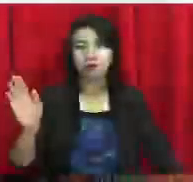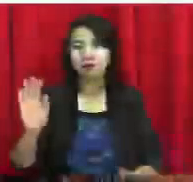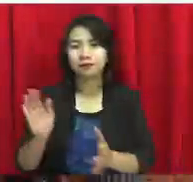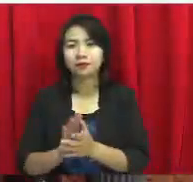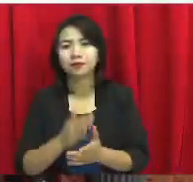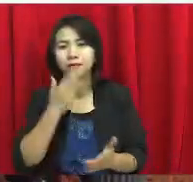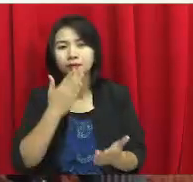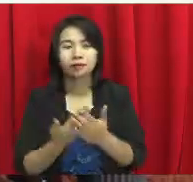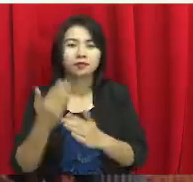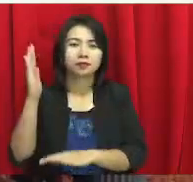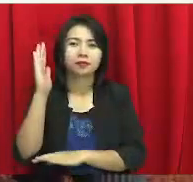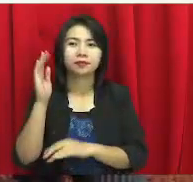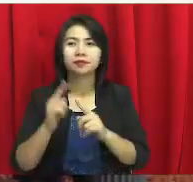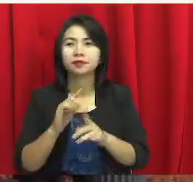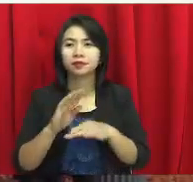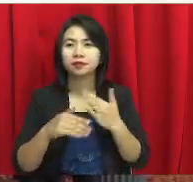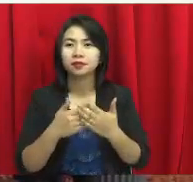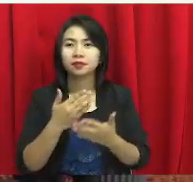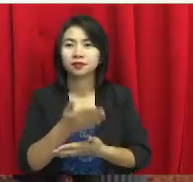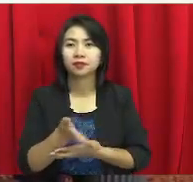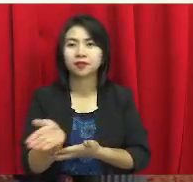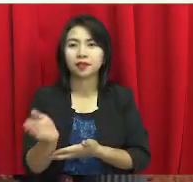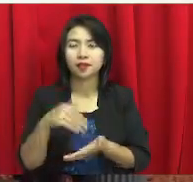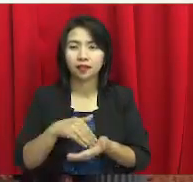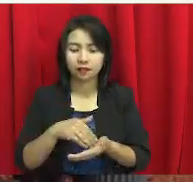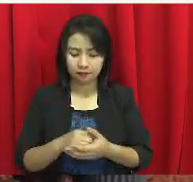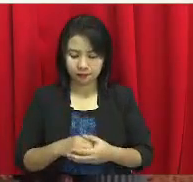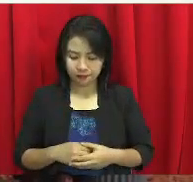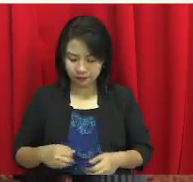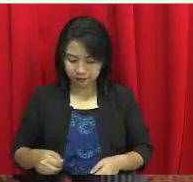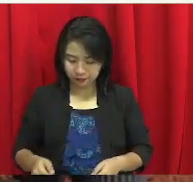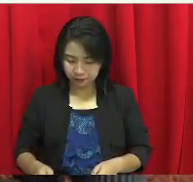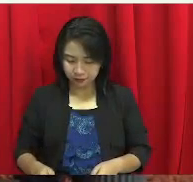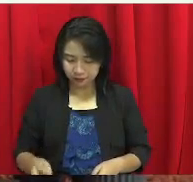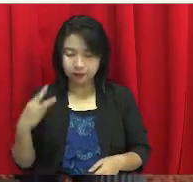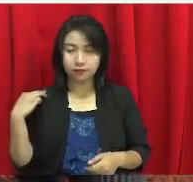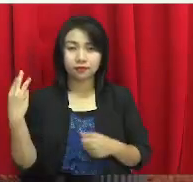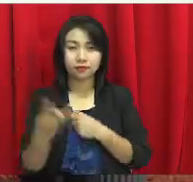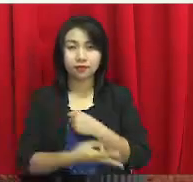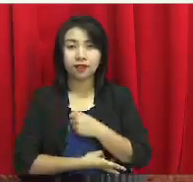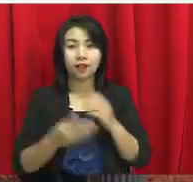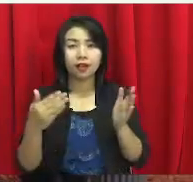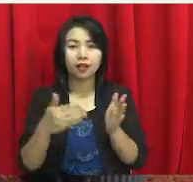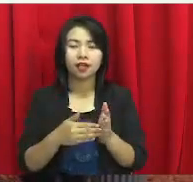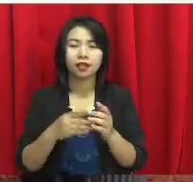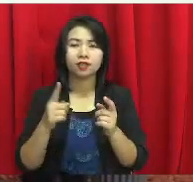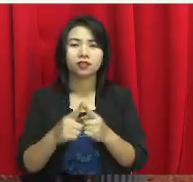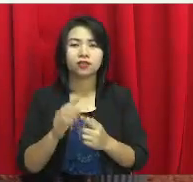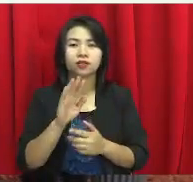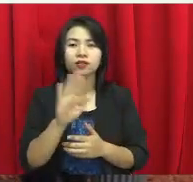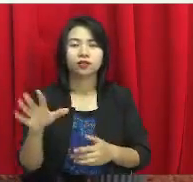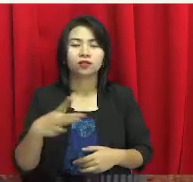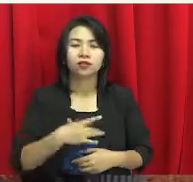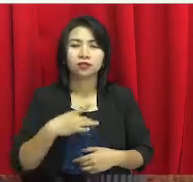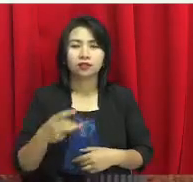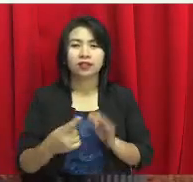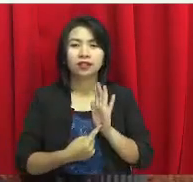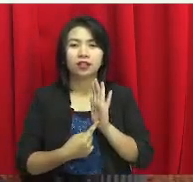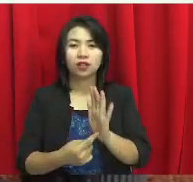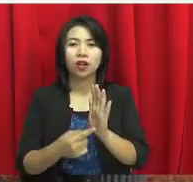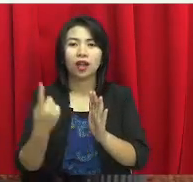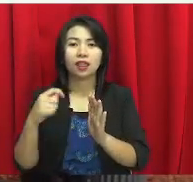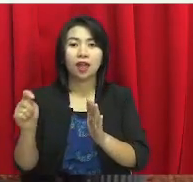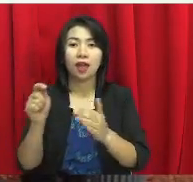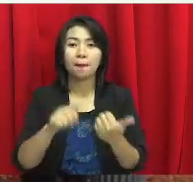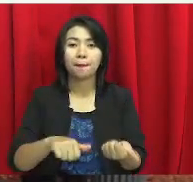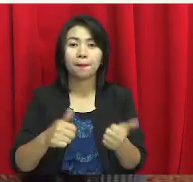All right. Magandang tanghali po sa inyo lahat. Once again, welcome back to your favorite noontime show, The Baptist Lunch. Maring nagtaka